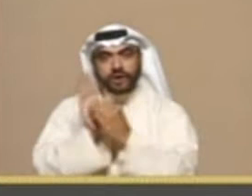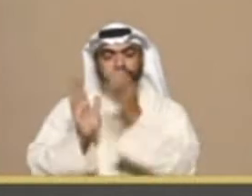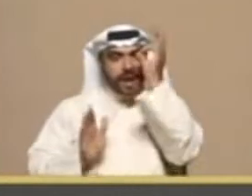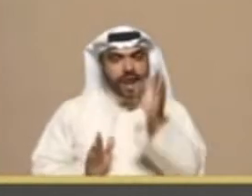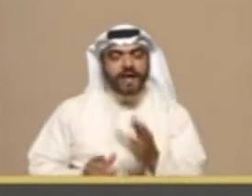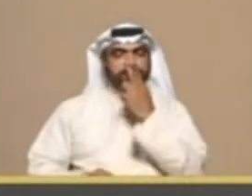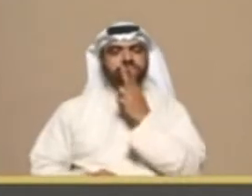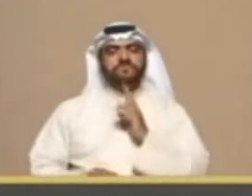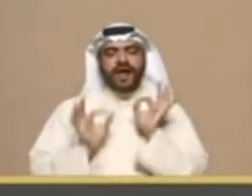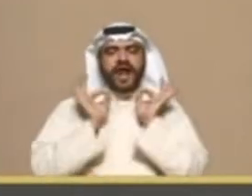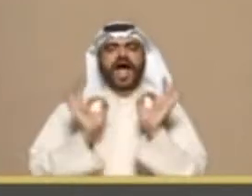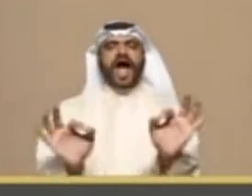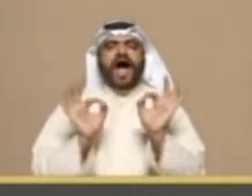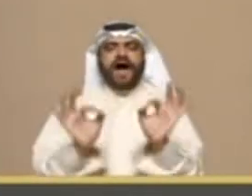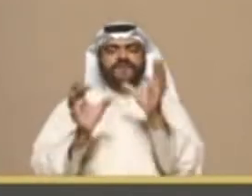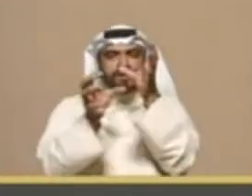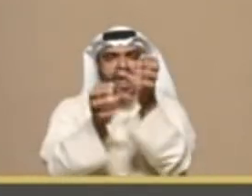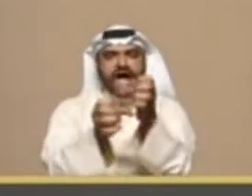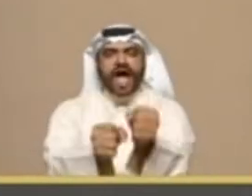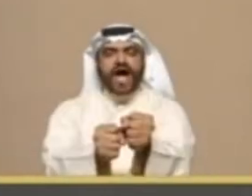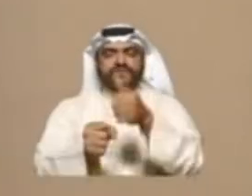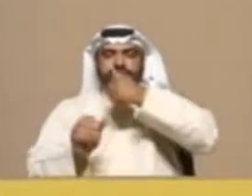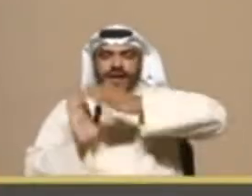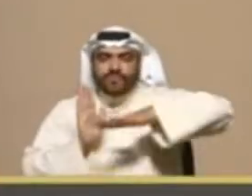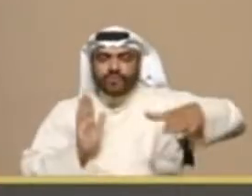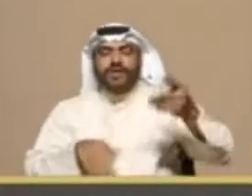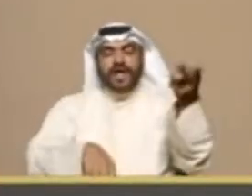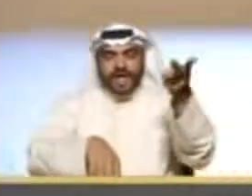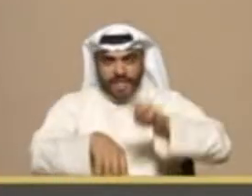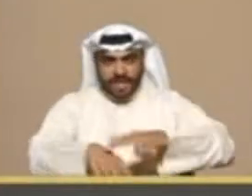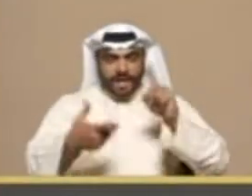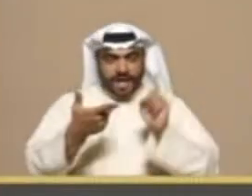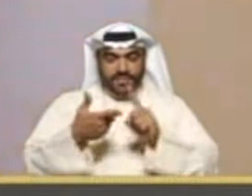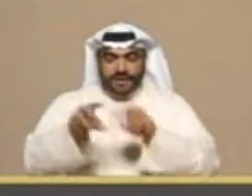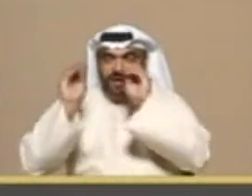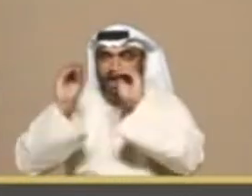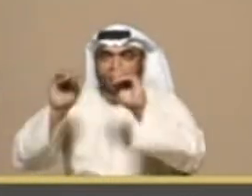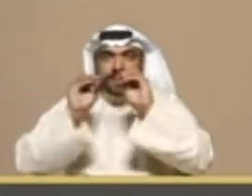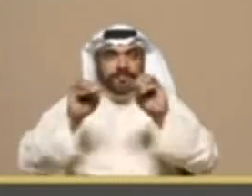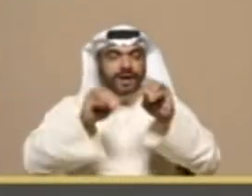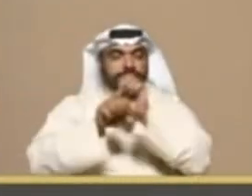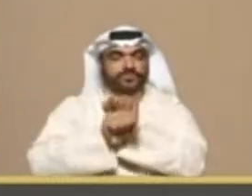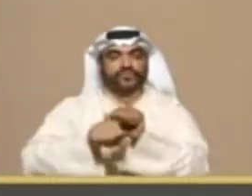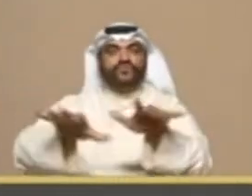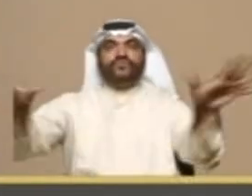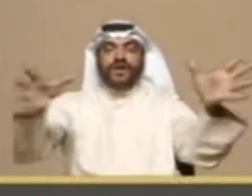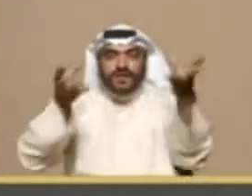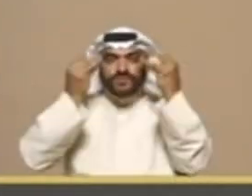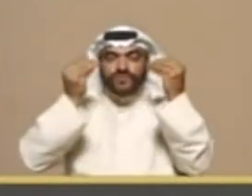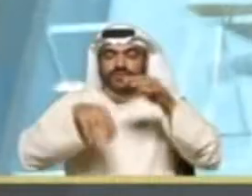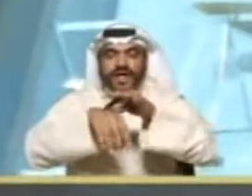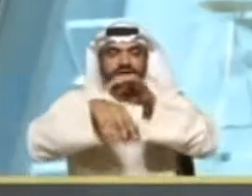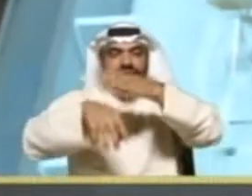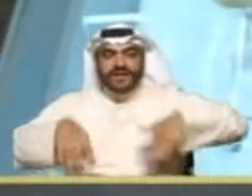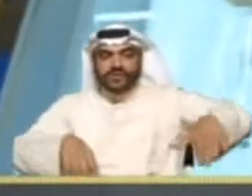والسياسات الإدارية المناسبة، بالإضافة إلى تعزيز الوعي العام من أجل الحفاظ على هذه الثروة الطبيعية